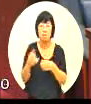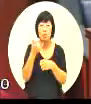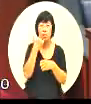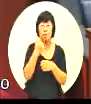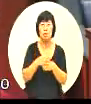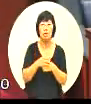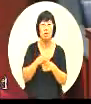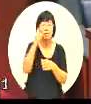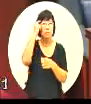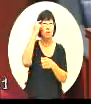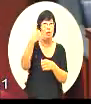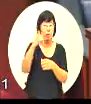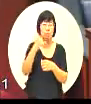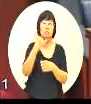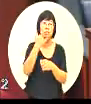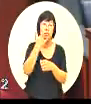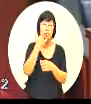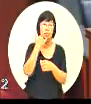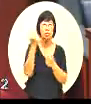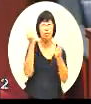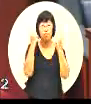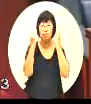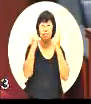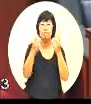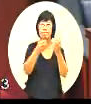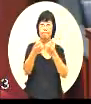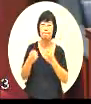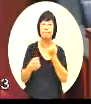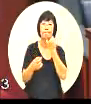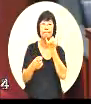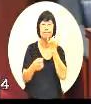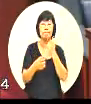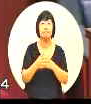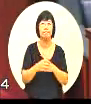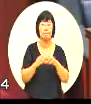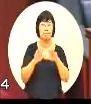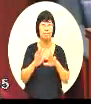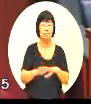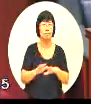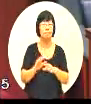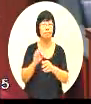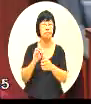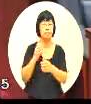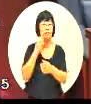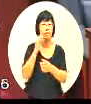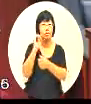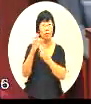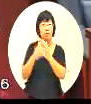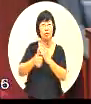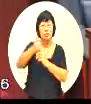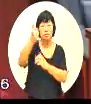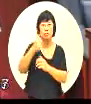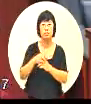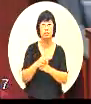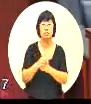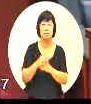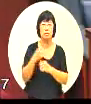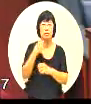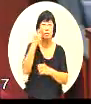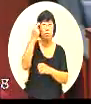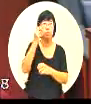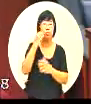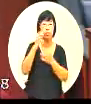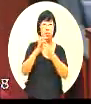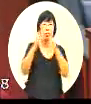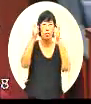定啊。那我觉得这样来加强，那我想今天在这里也跟市长就交，就是说我觉得属于高雄市的